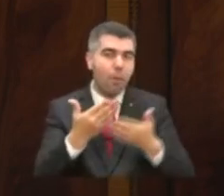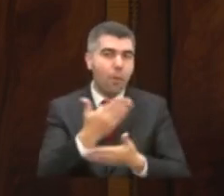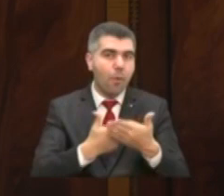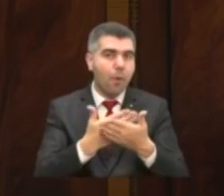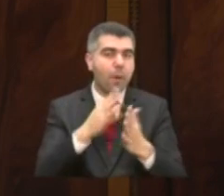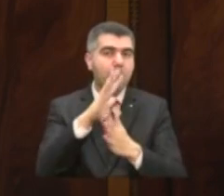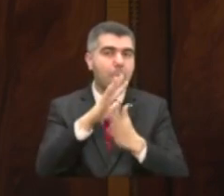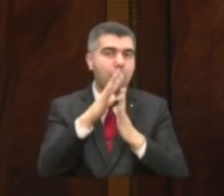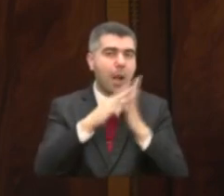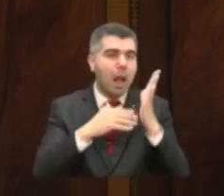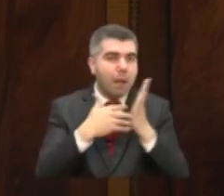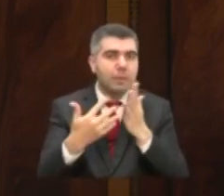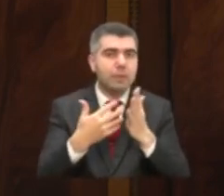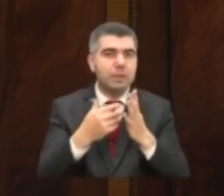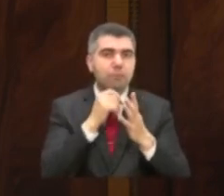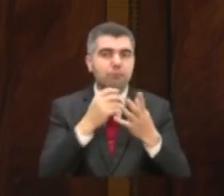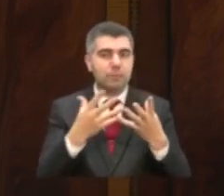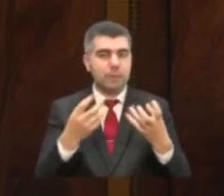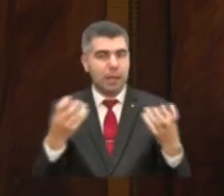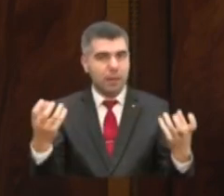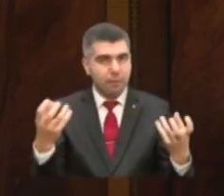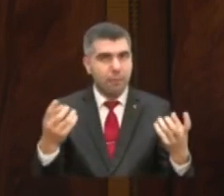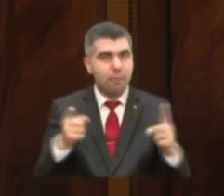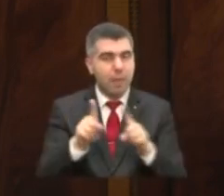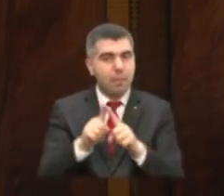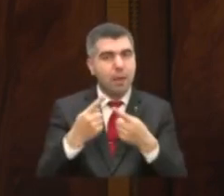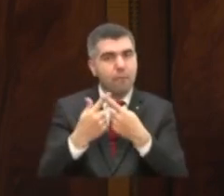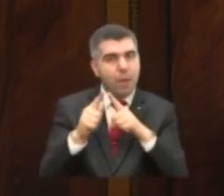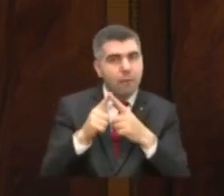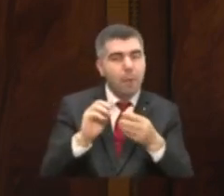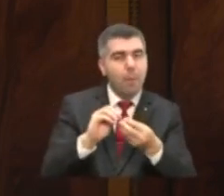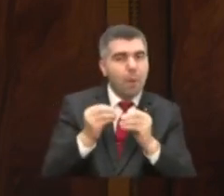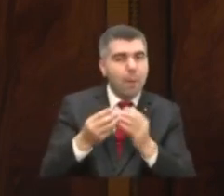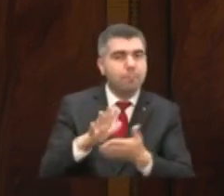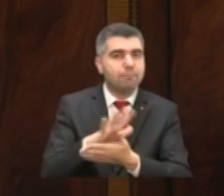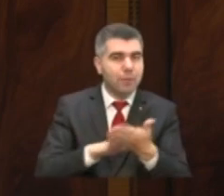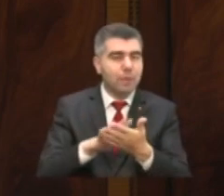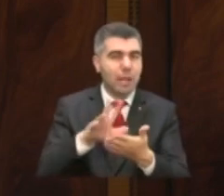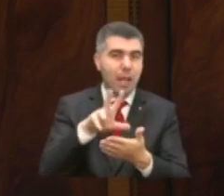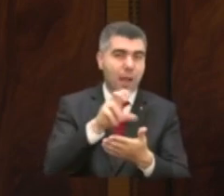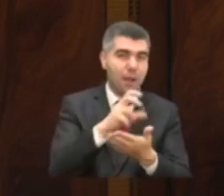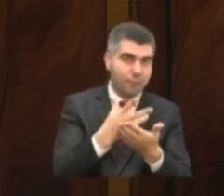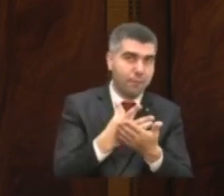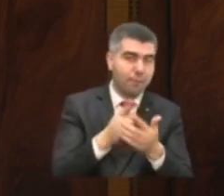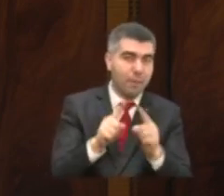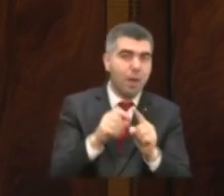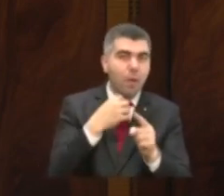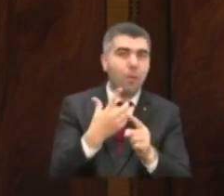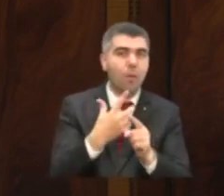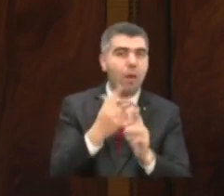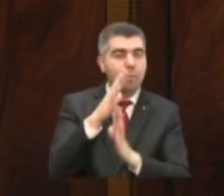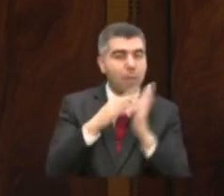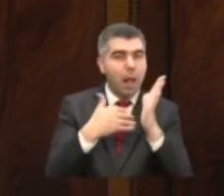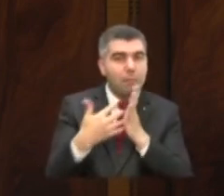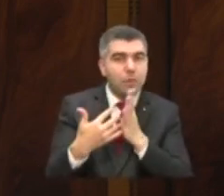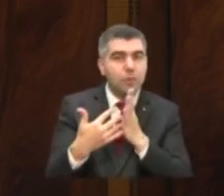أنا أعطيت غير أمثلة لبعضها غير مسبوق كنحل به إشكالات مزمنة، وإن شاء الله إحنا عندنا ثقة بأن هذه البرامج